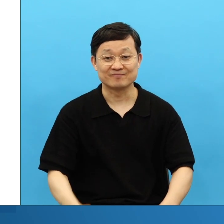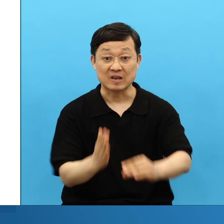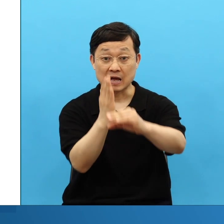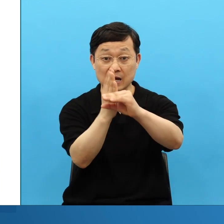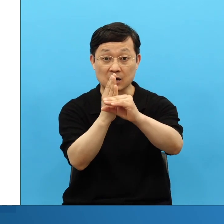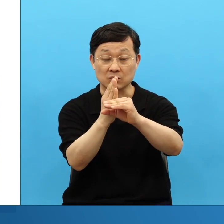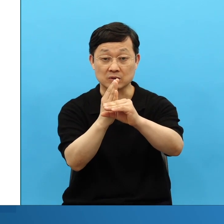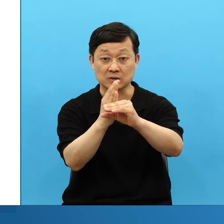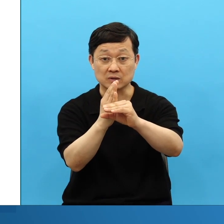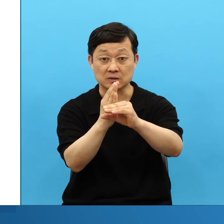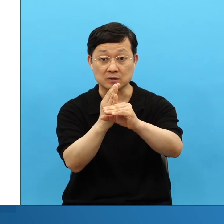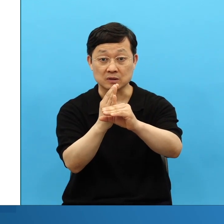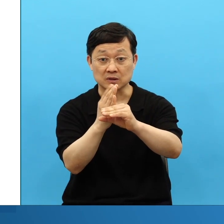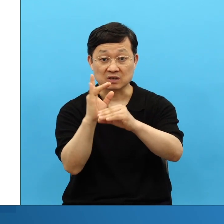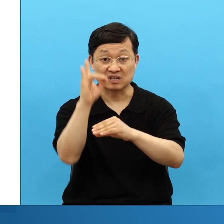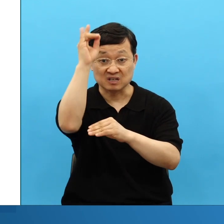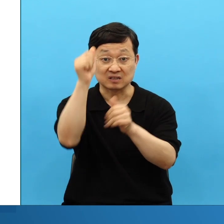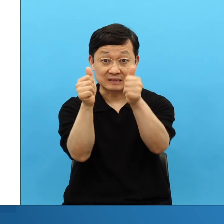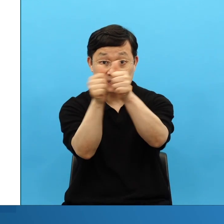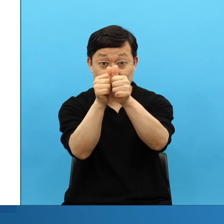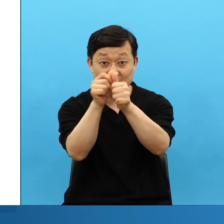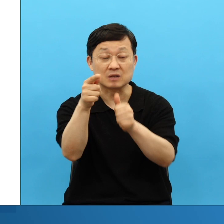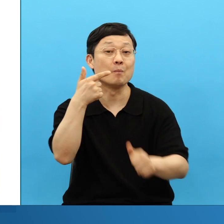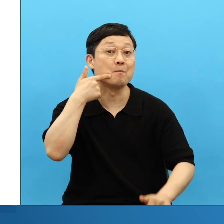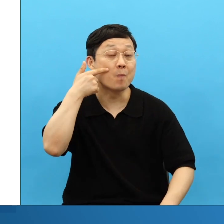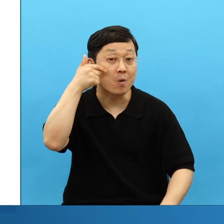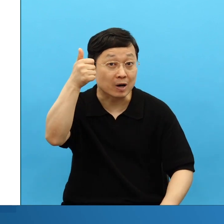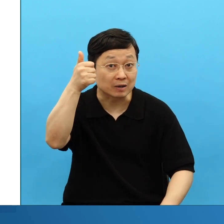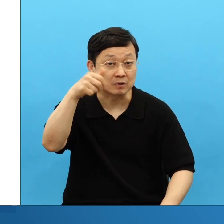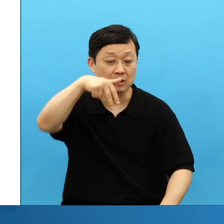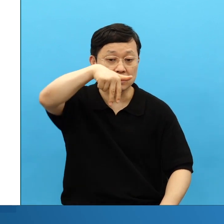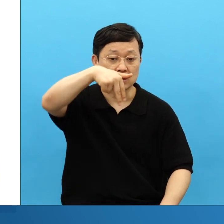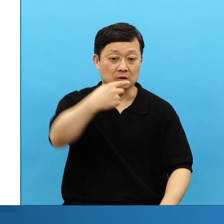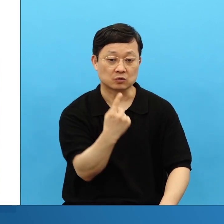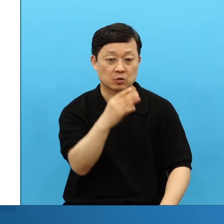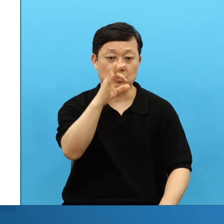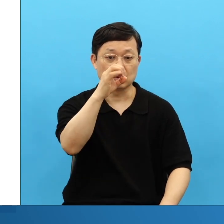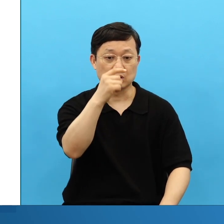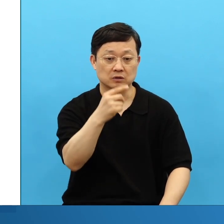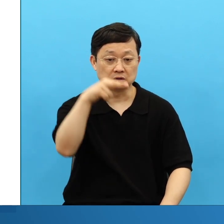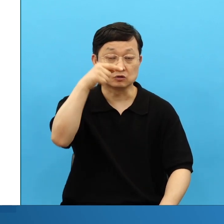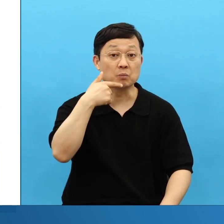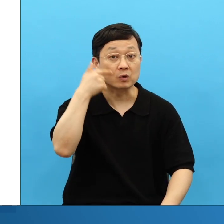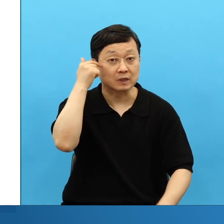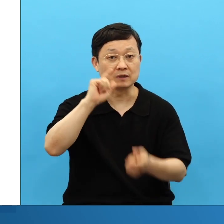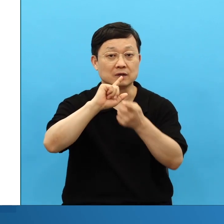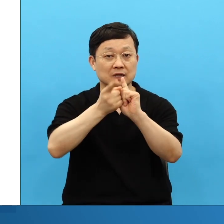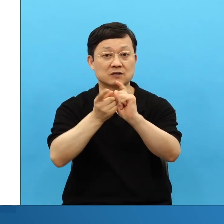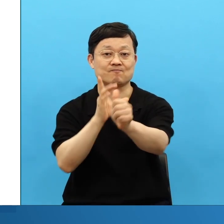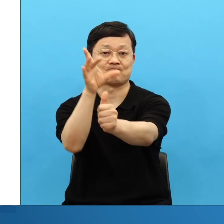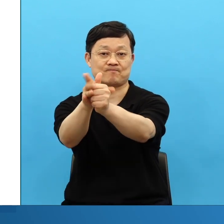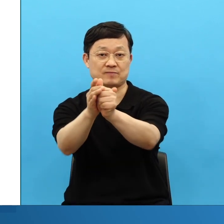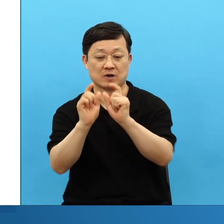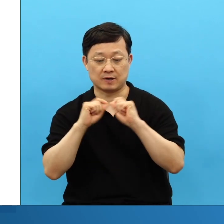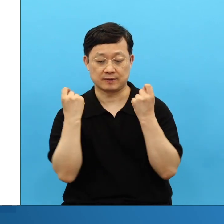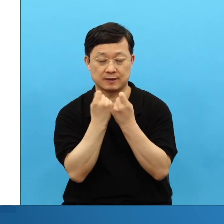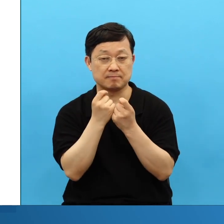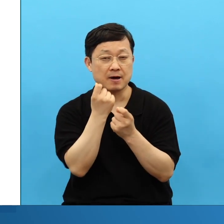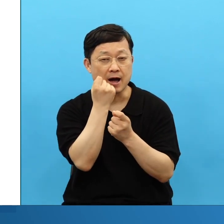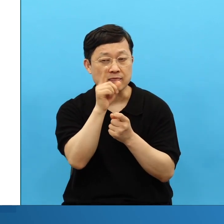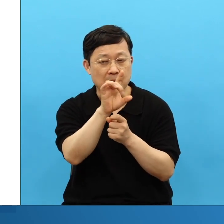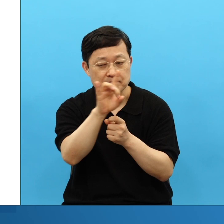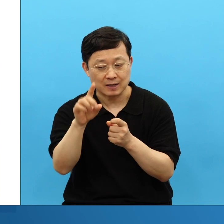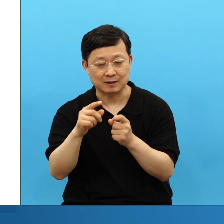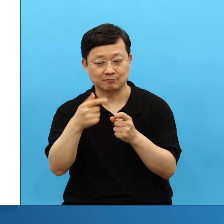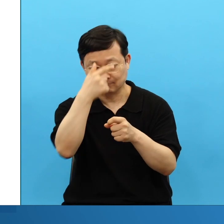있는 저 신혜원 목사님은 이제 조원수 목사님 바톤을 이어서 실제로 우리 팀하고 계속 매달 예배드리고